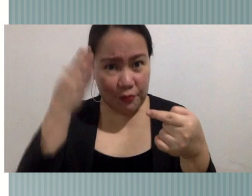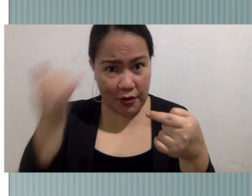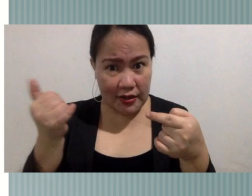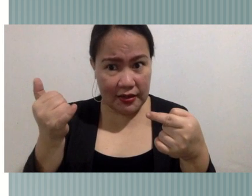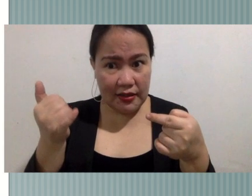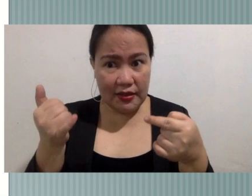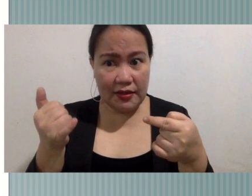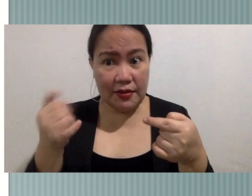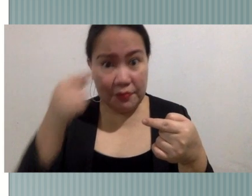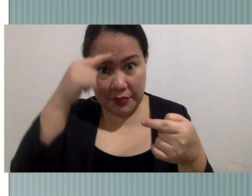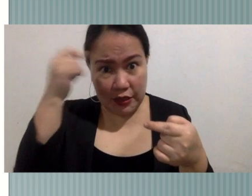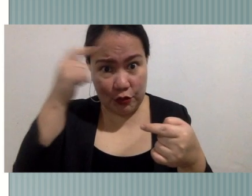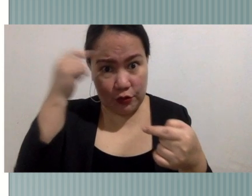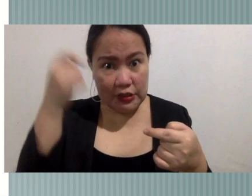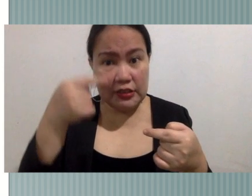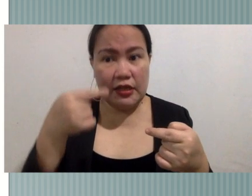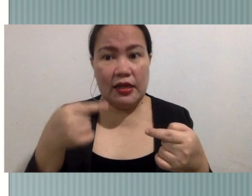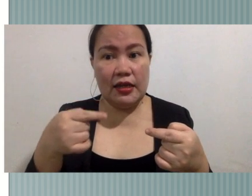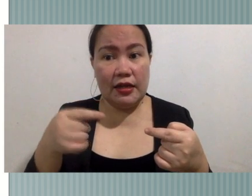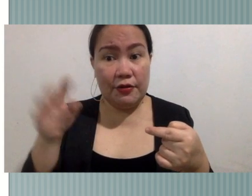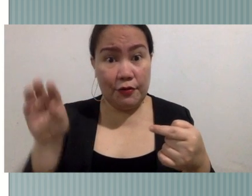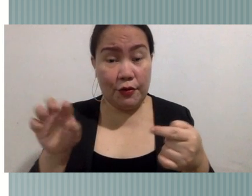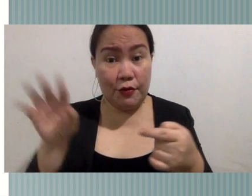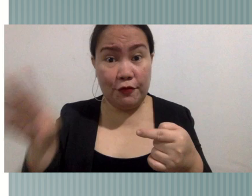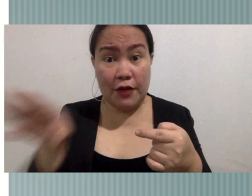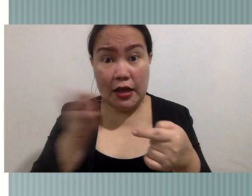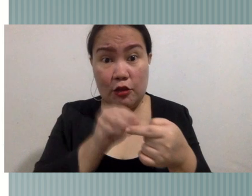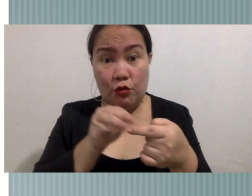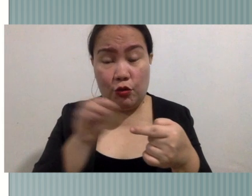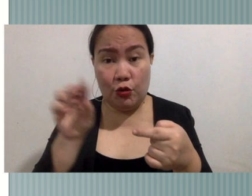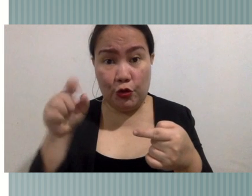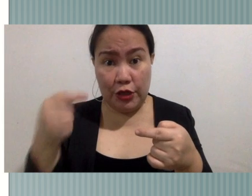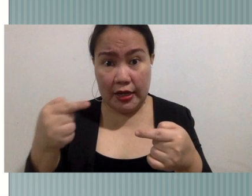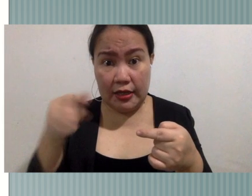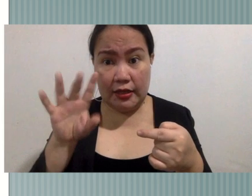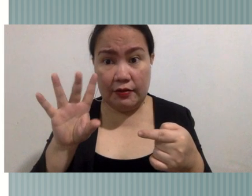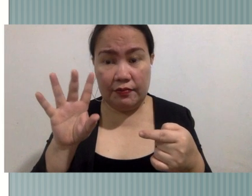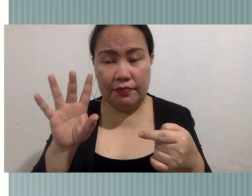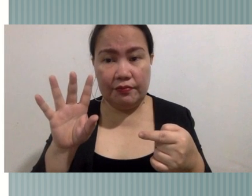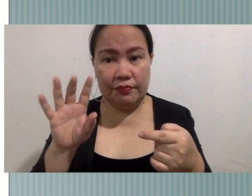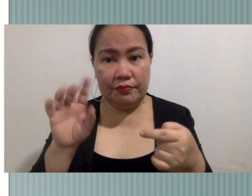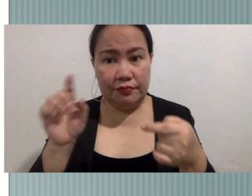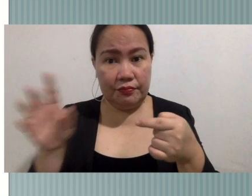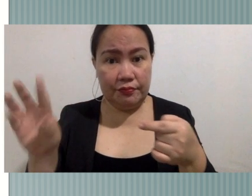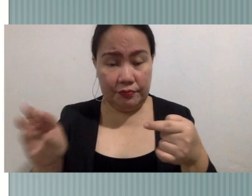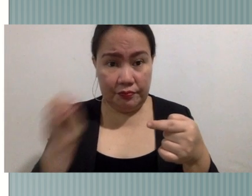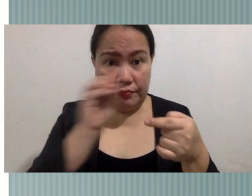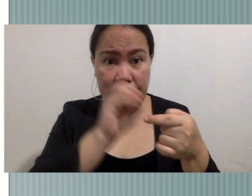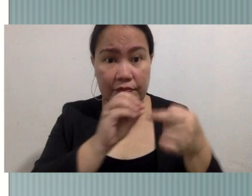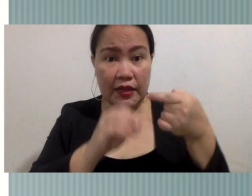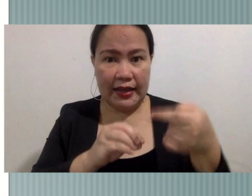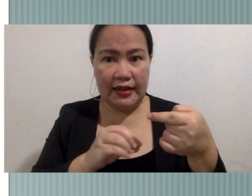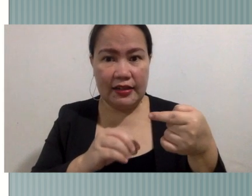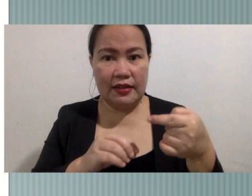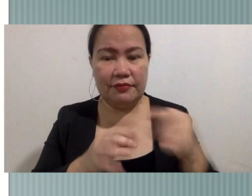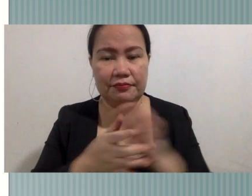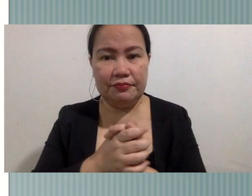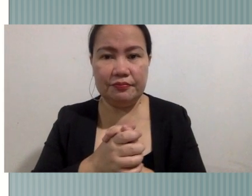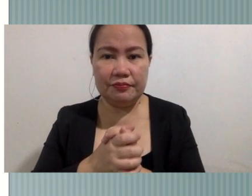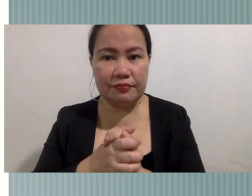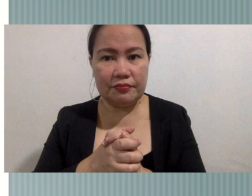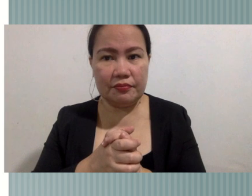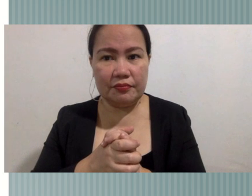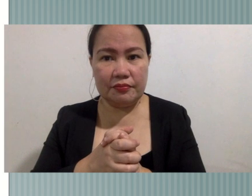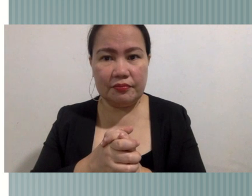yan? Kasi ito yung susundin yung sign. So, kaya x minus 4 squared.